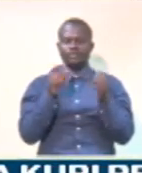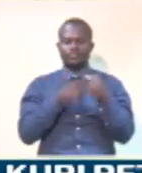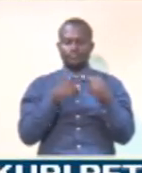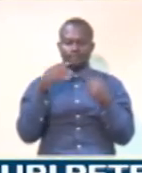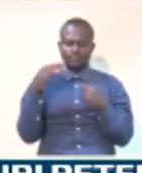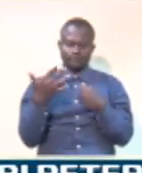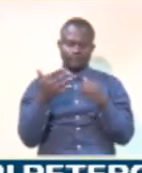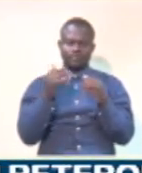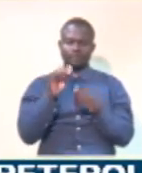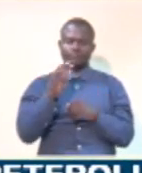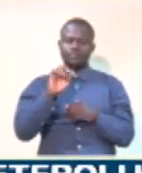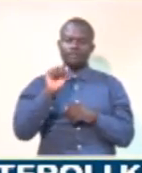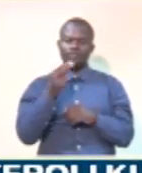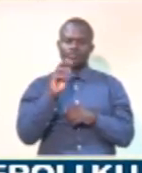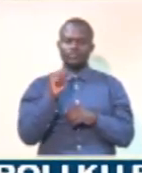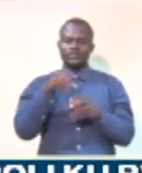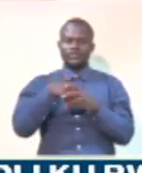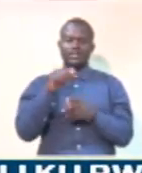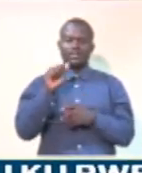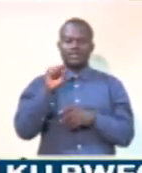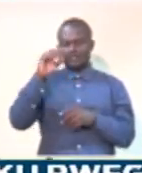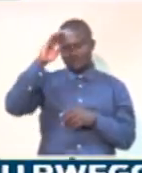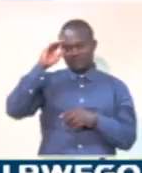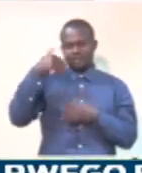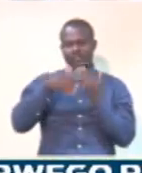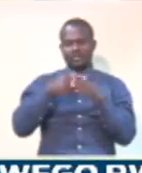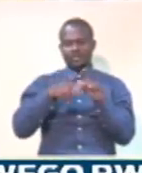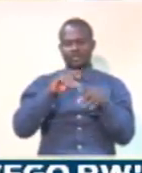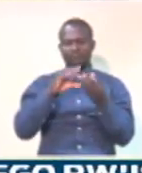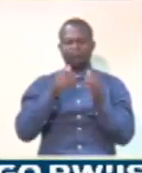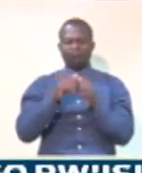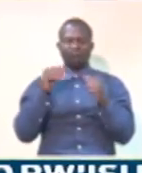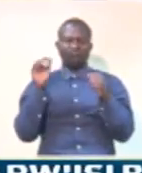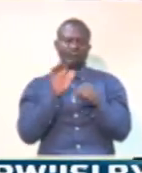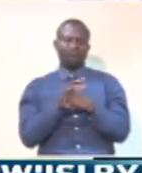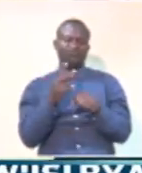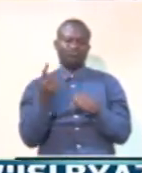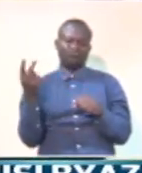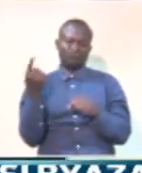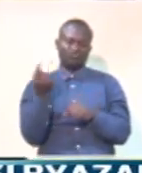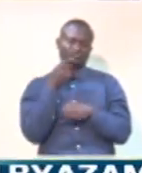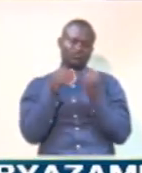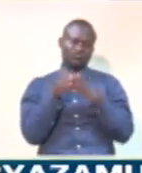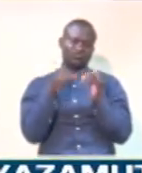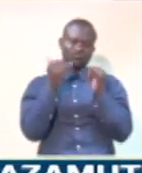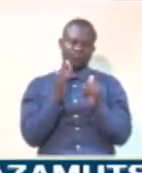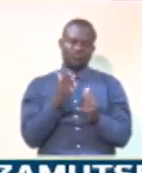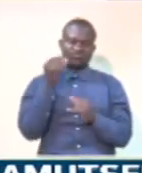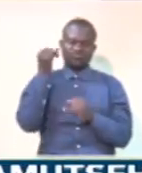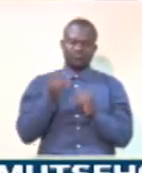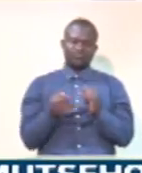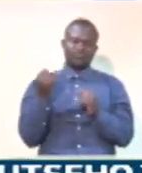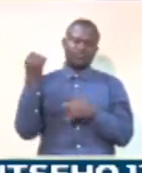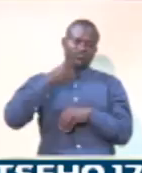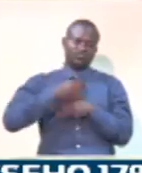87-65 aho Ibrahima wa AS Police ariwe watsinze amanota menshi 22 wenyine muri uyu mukino mukino wa nyuma w'uyu